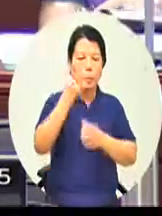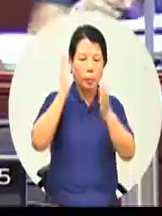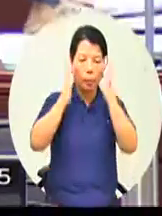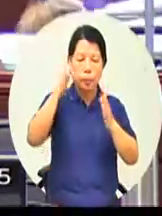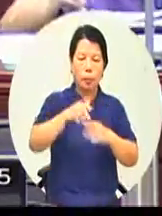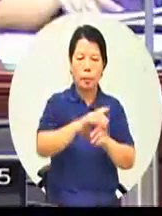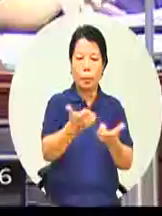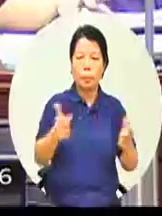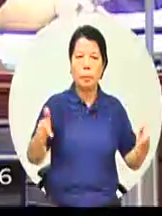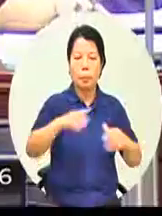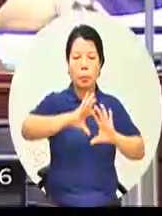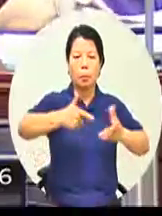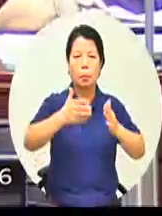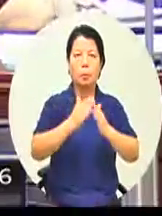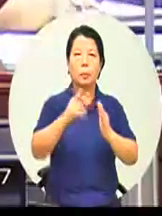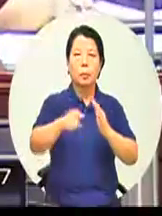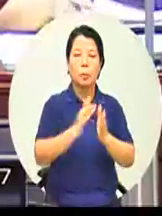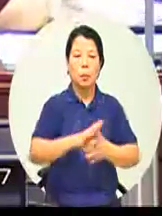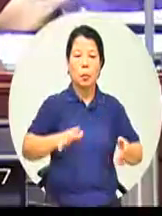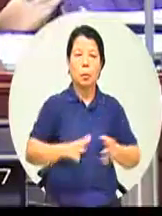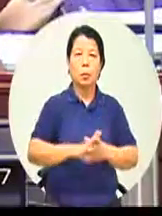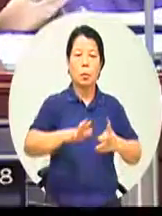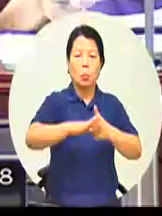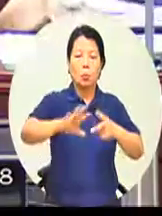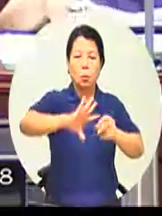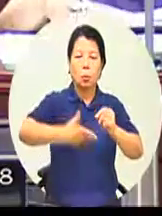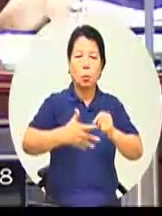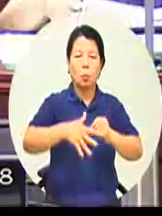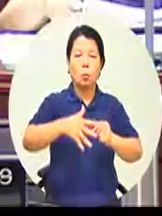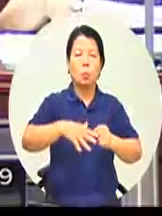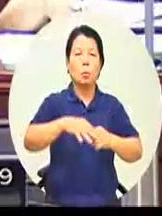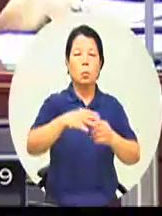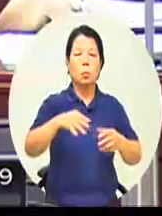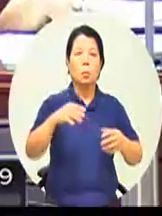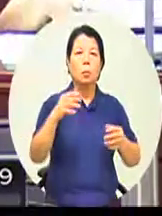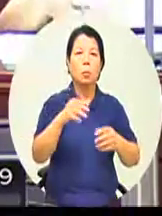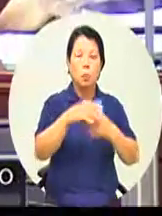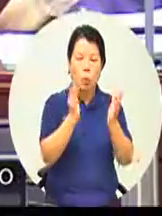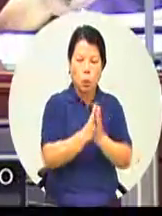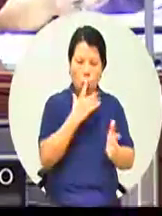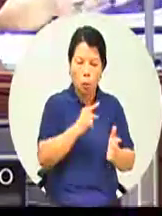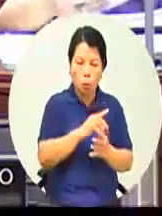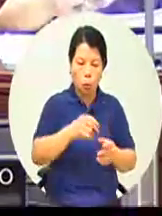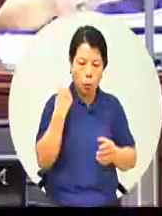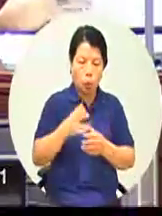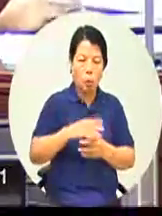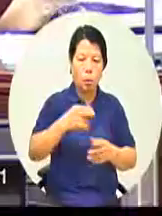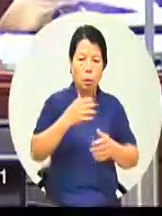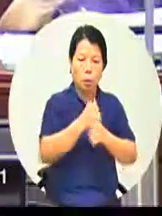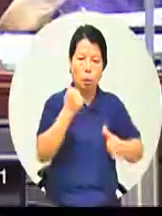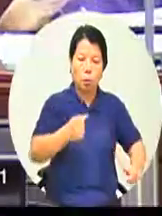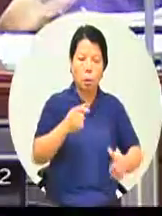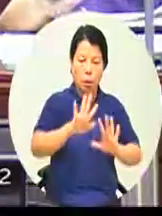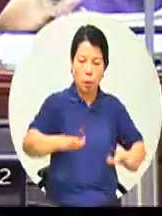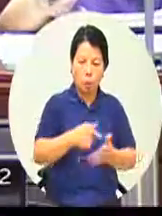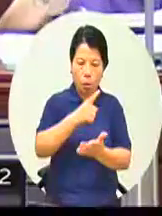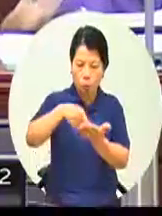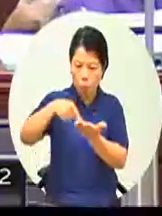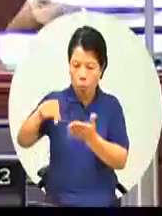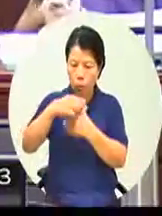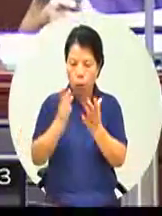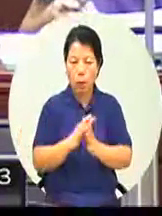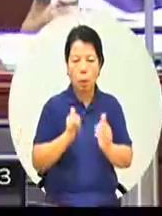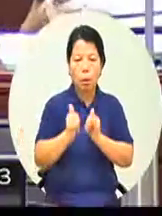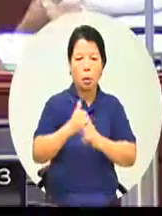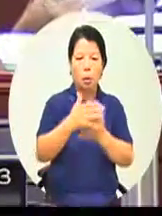我们在几乎在所有的国中小都有新二代，那每个学校都已经盘点了，他们接着开始推动社团，然后